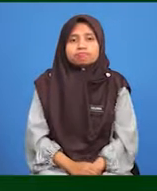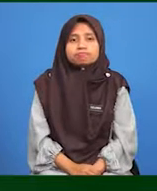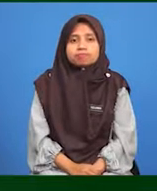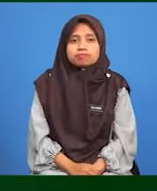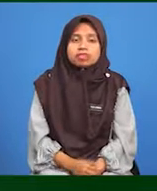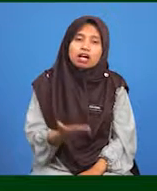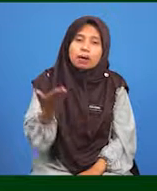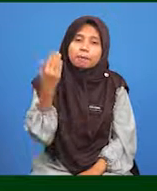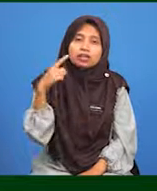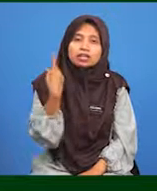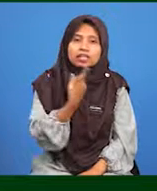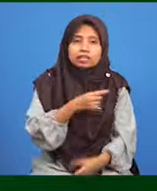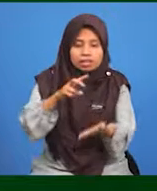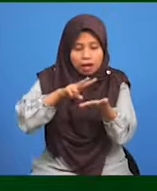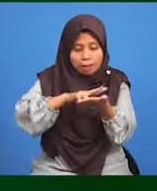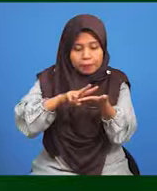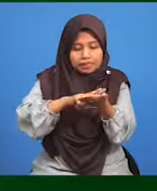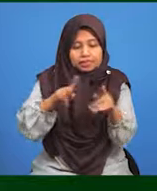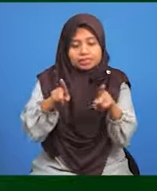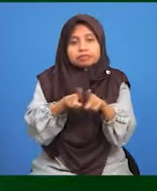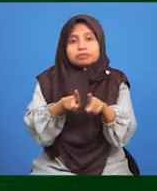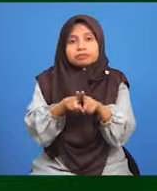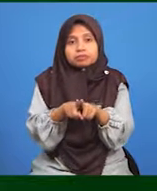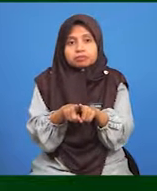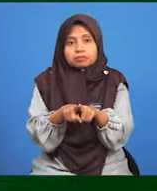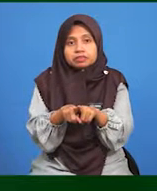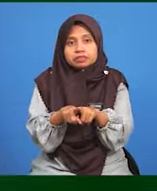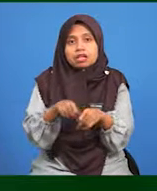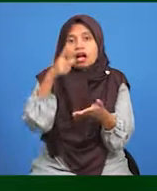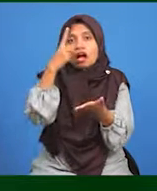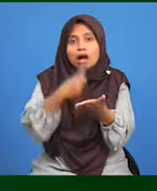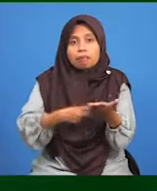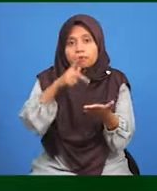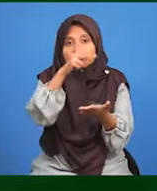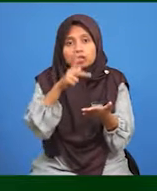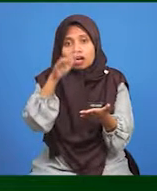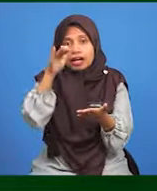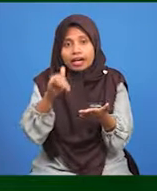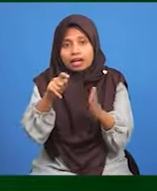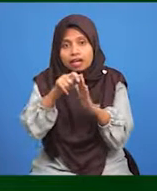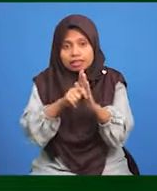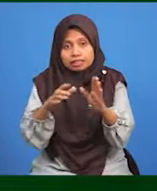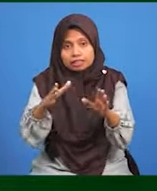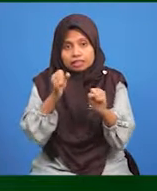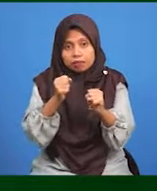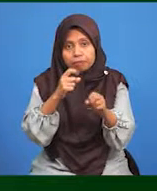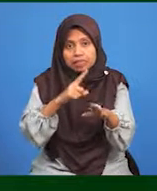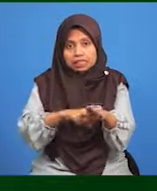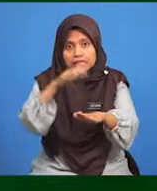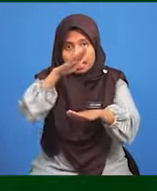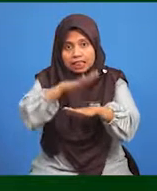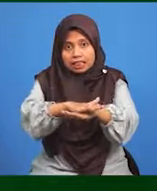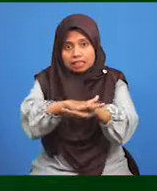Mari kita baca bersama-sama ya mode apakah yang terdapat di